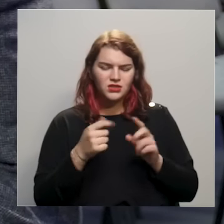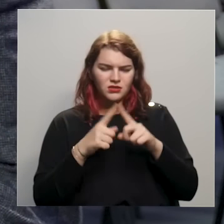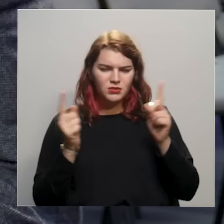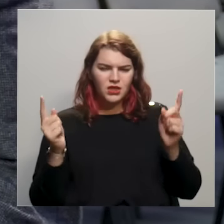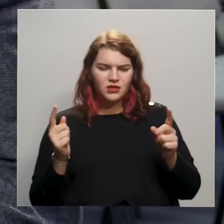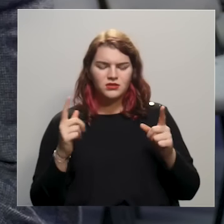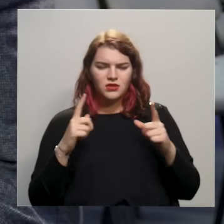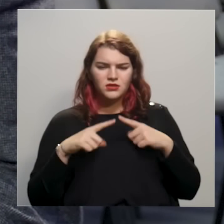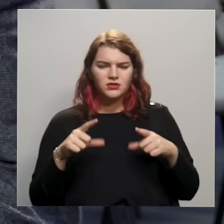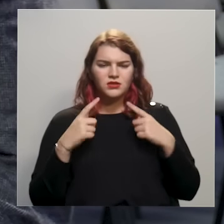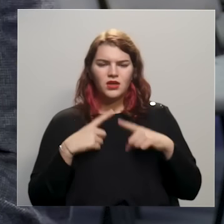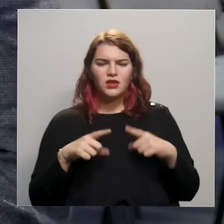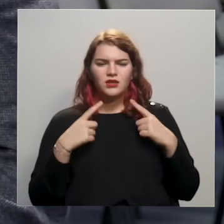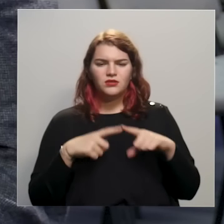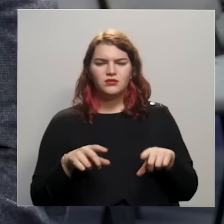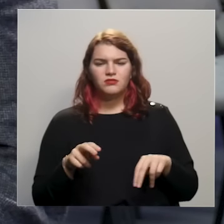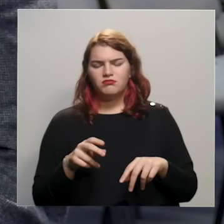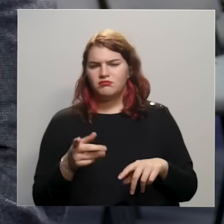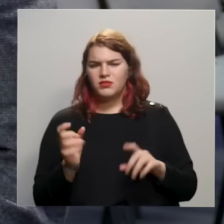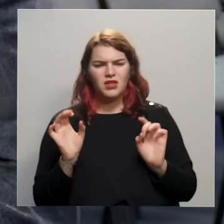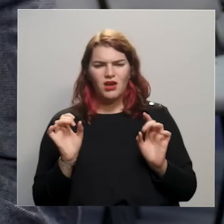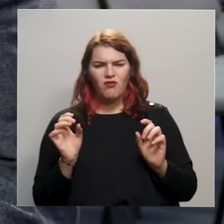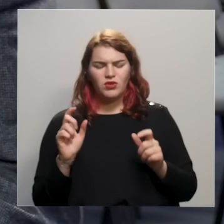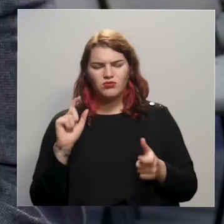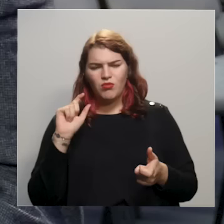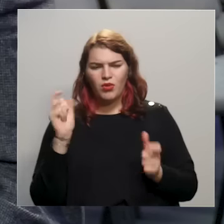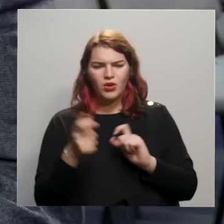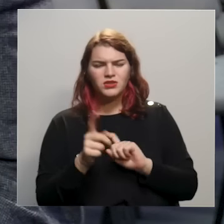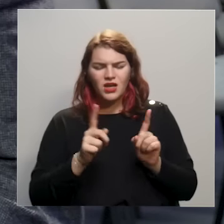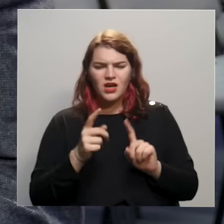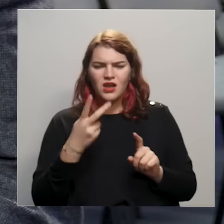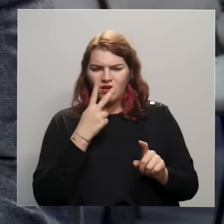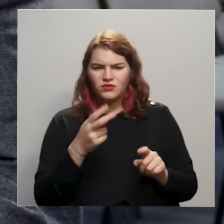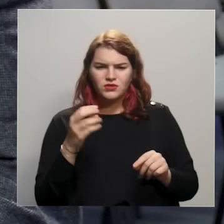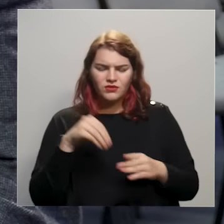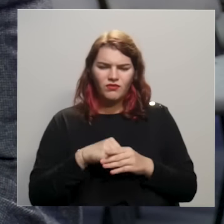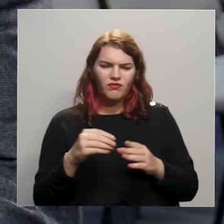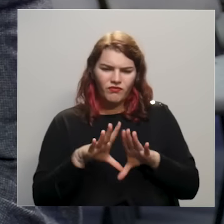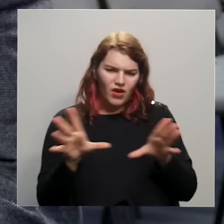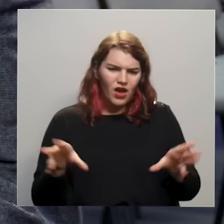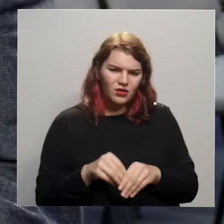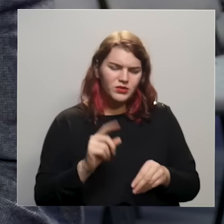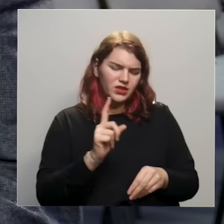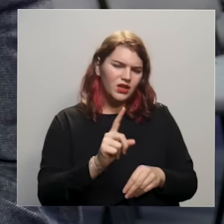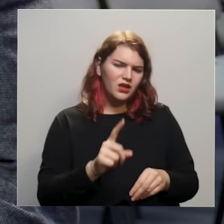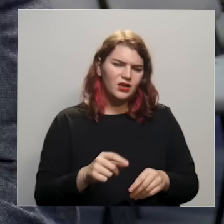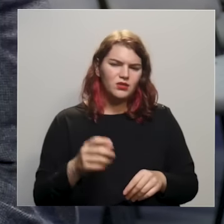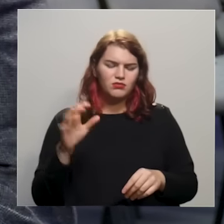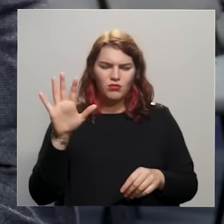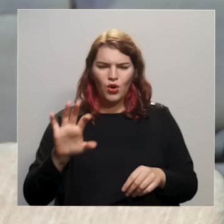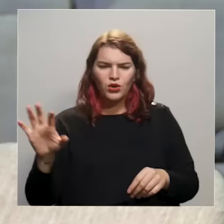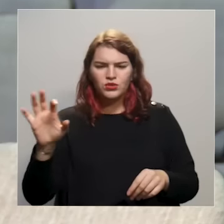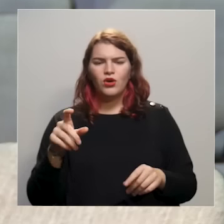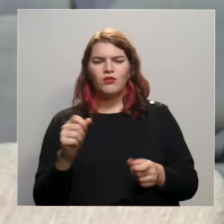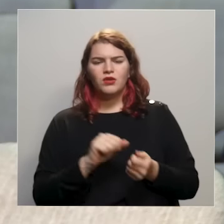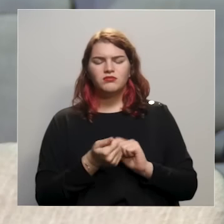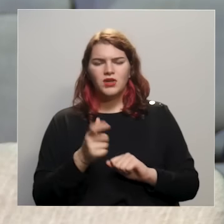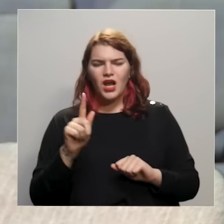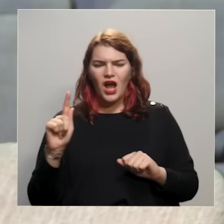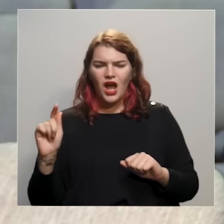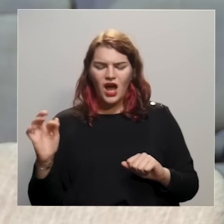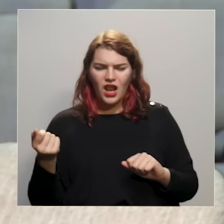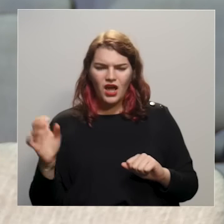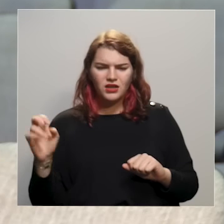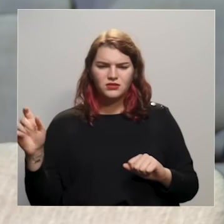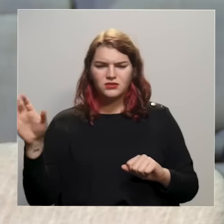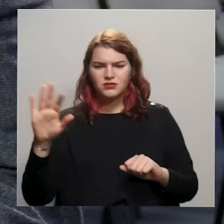a stat cum a știut ea, ea n-a fost pocăită, dar a văzut în familia ei, din Moldova, din Galați, undeva